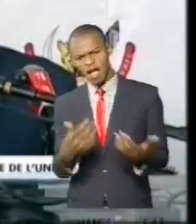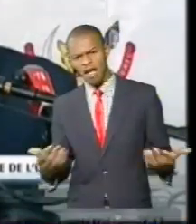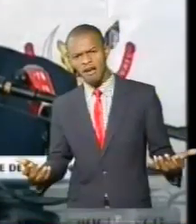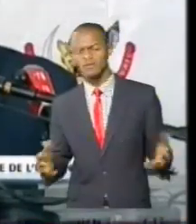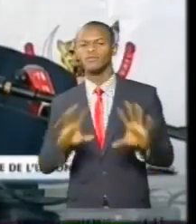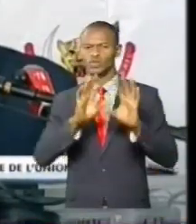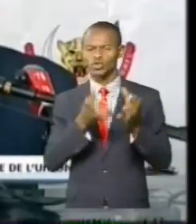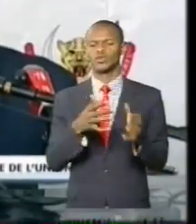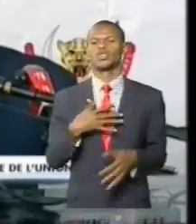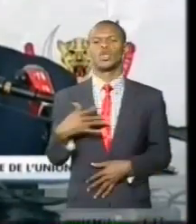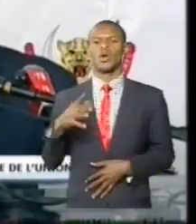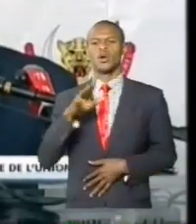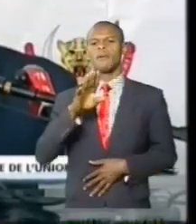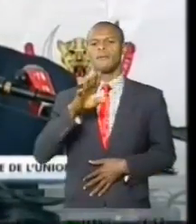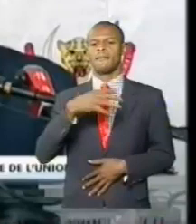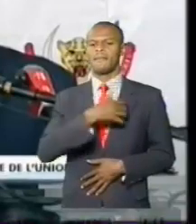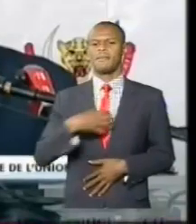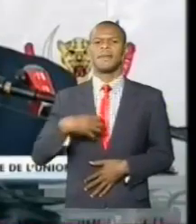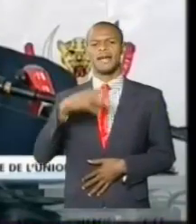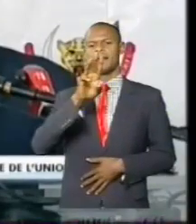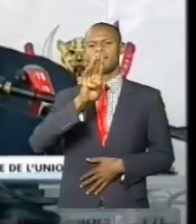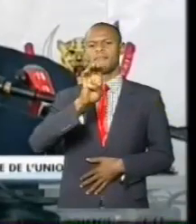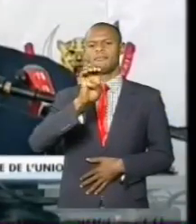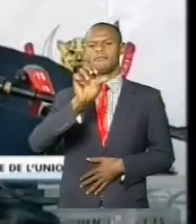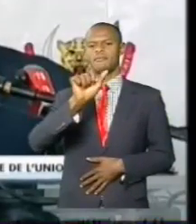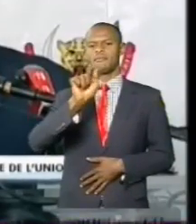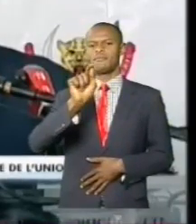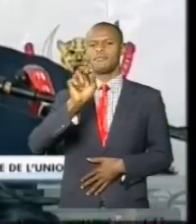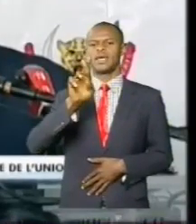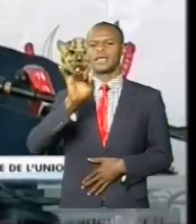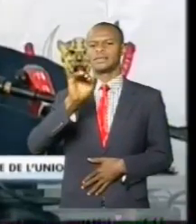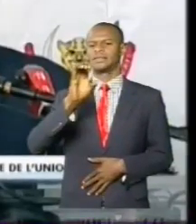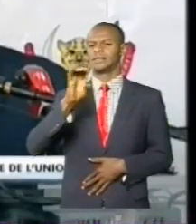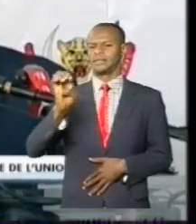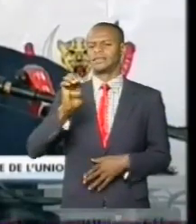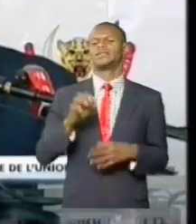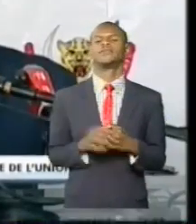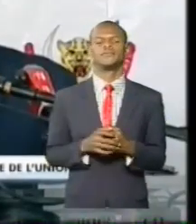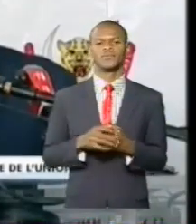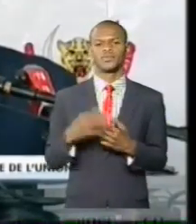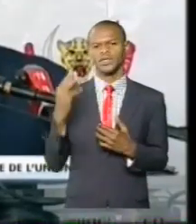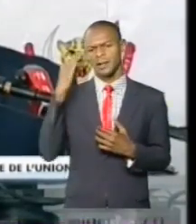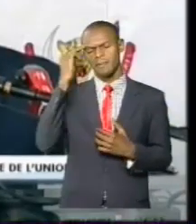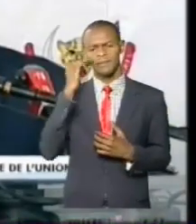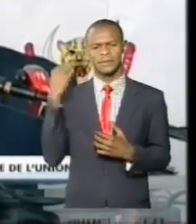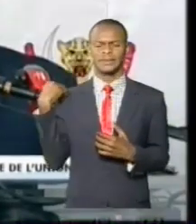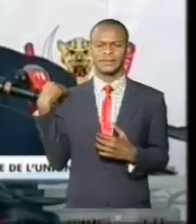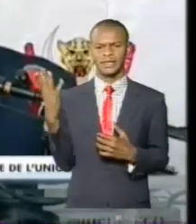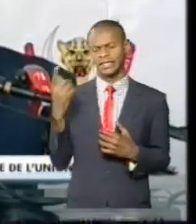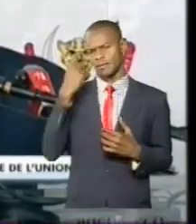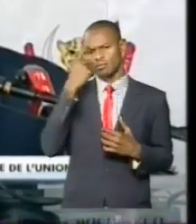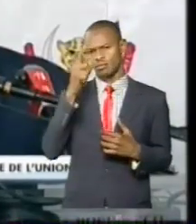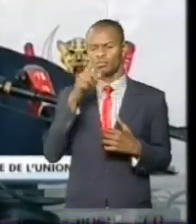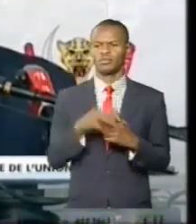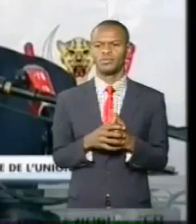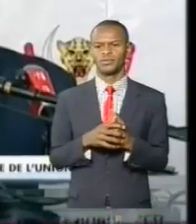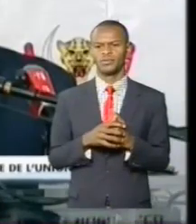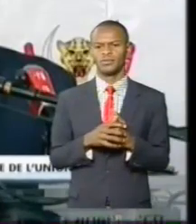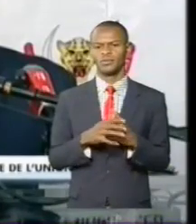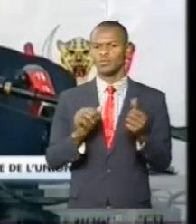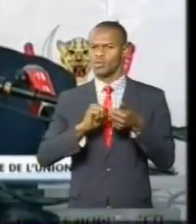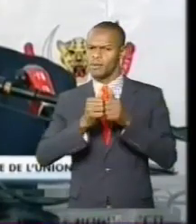Béatrice Lomeya Atilité. Ministre d'État, ministre de l'Urbanisme et